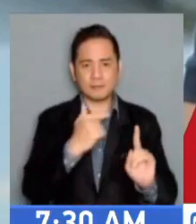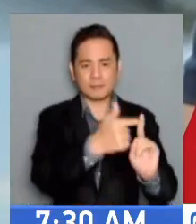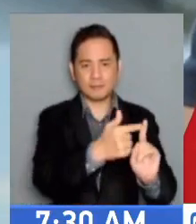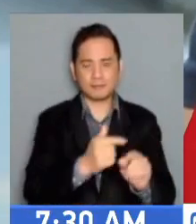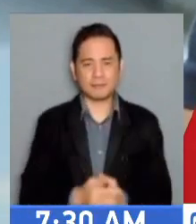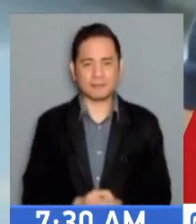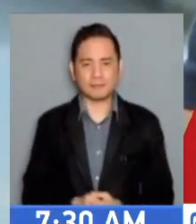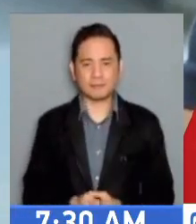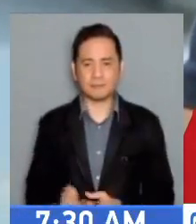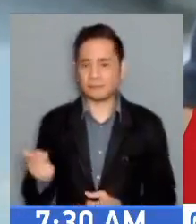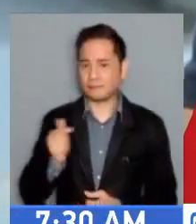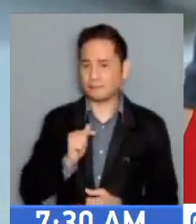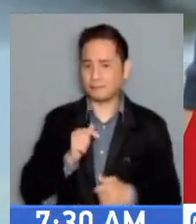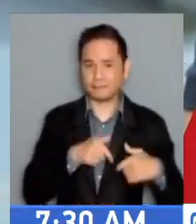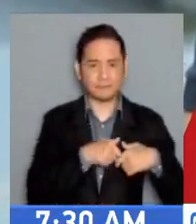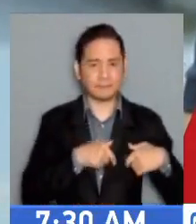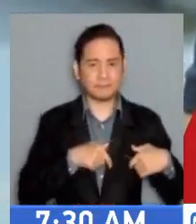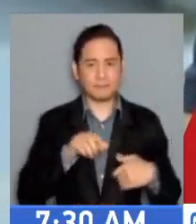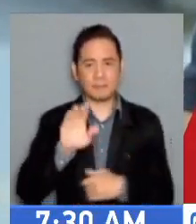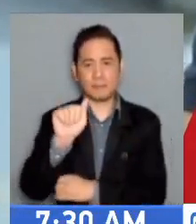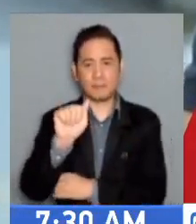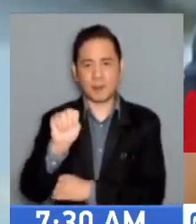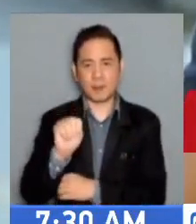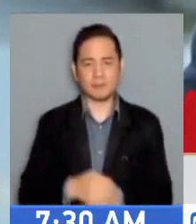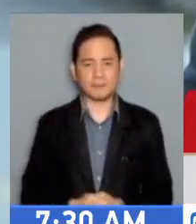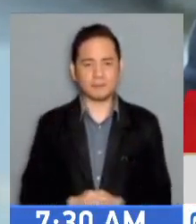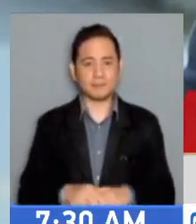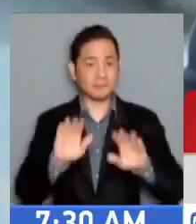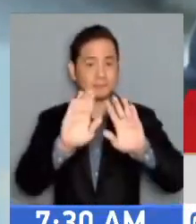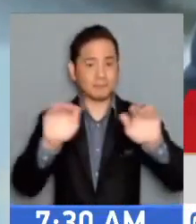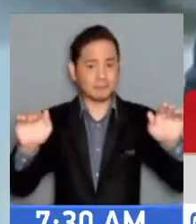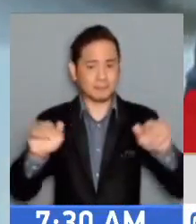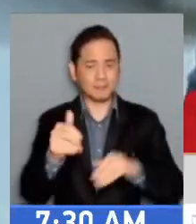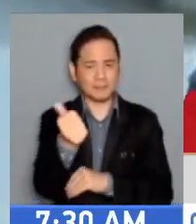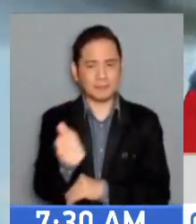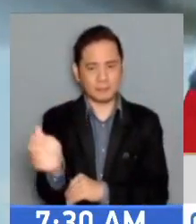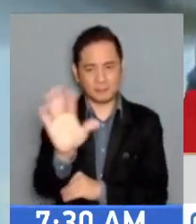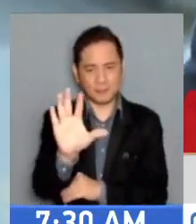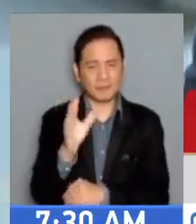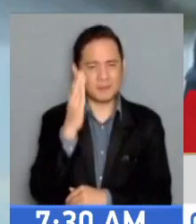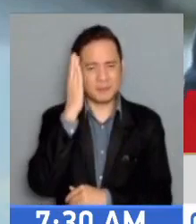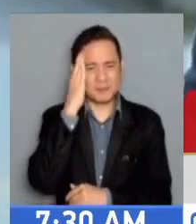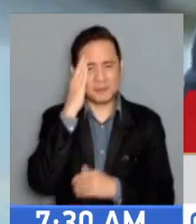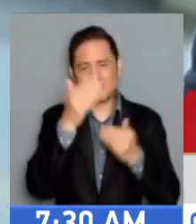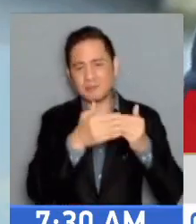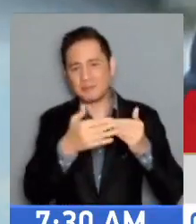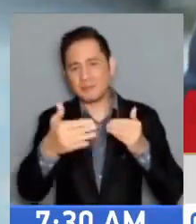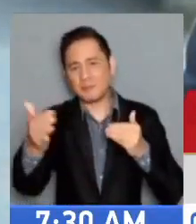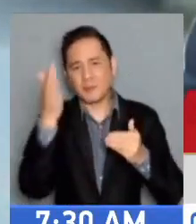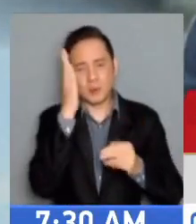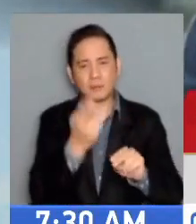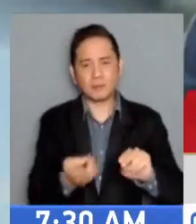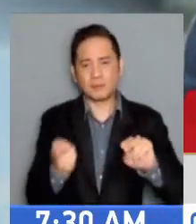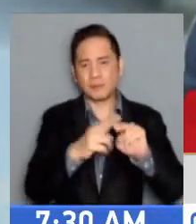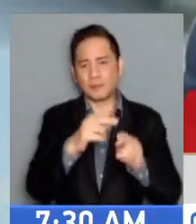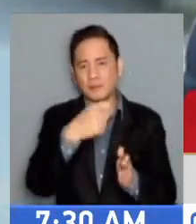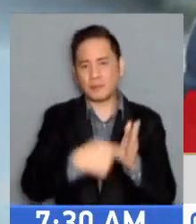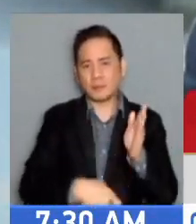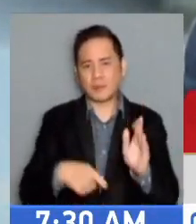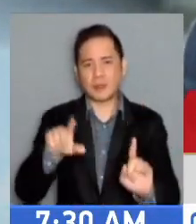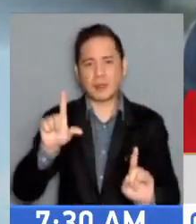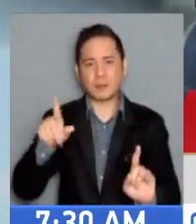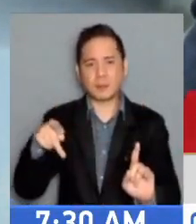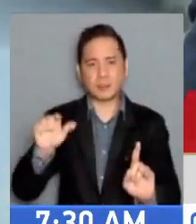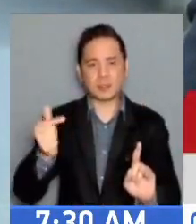Bani, magandang umaga. Nagbabadya na naman tumaas ang presyo ng LPG. Sa mga susunod na araw, dagdag alalahanin para sa mga nakaasa